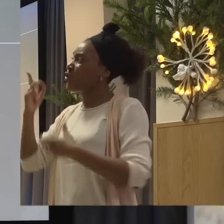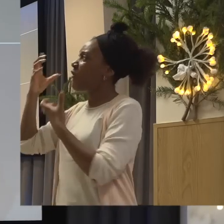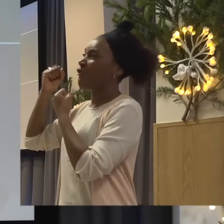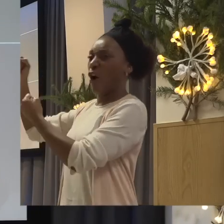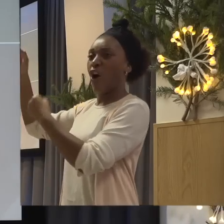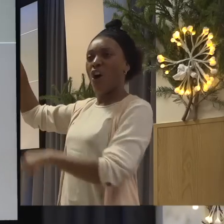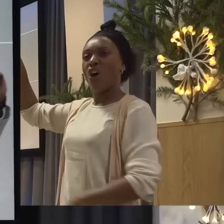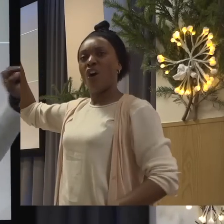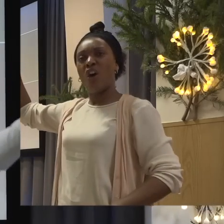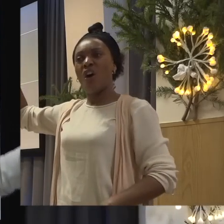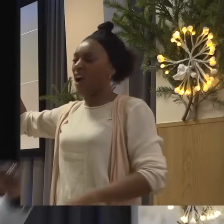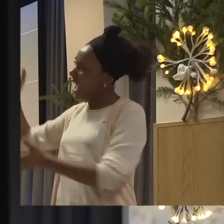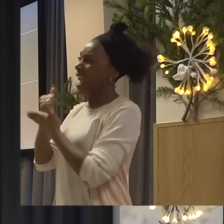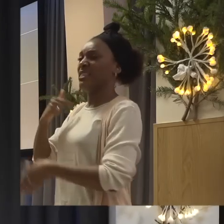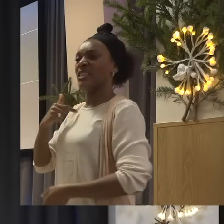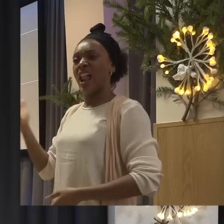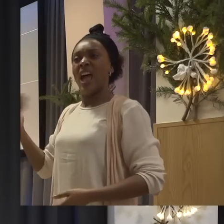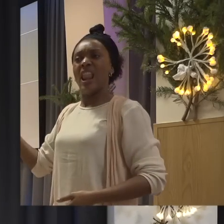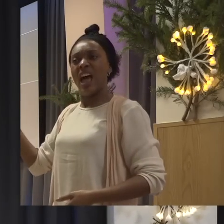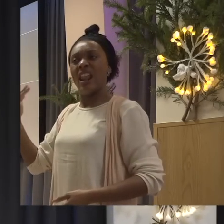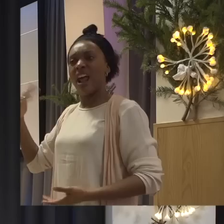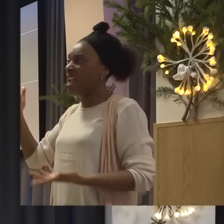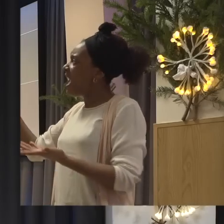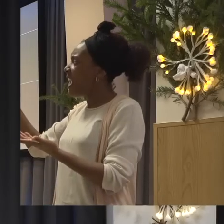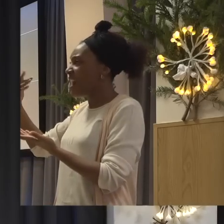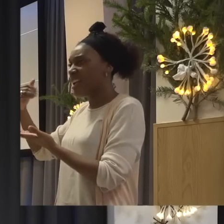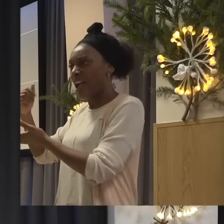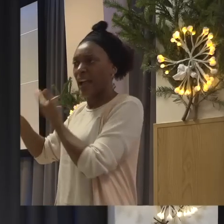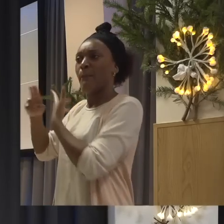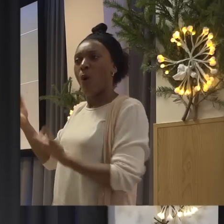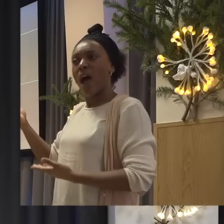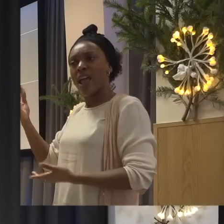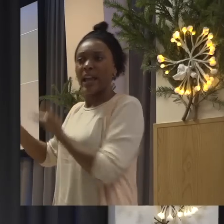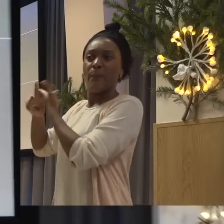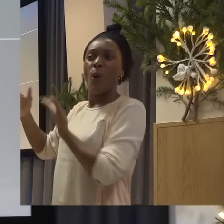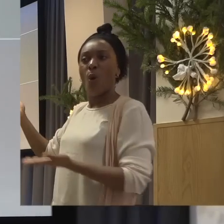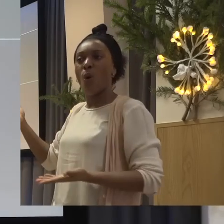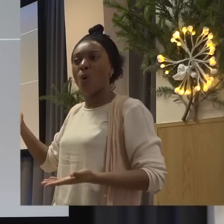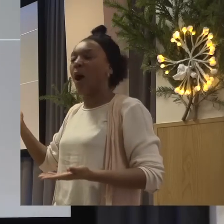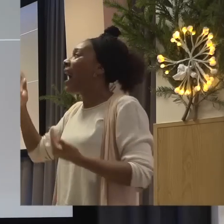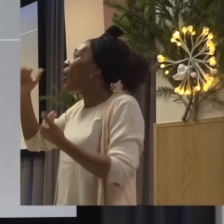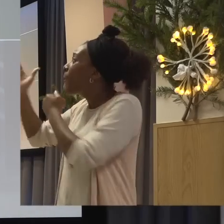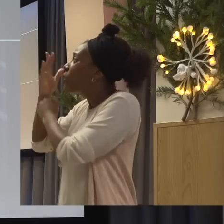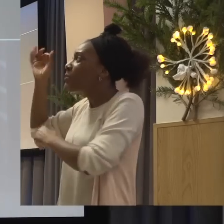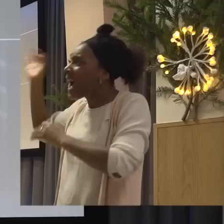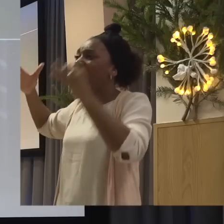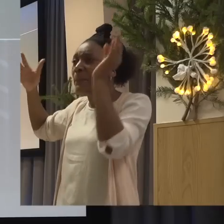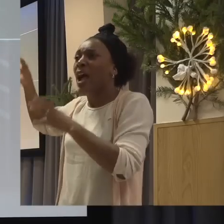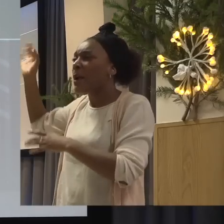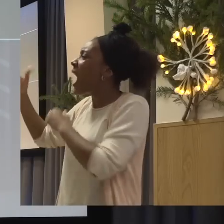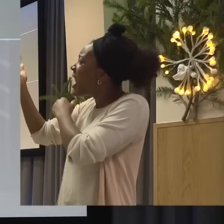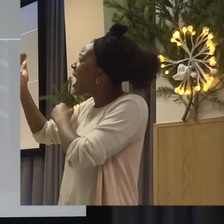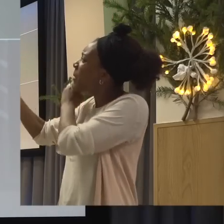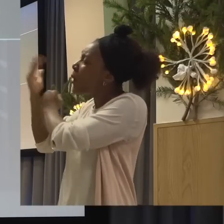Dieu qui nous exauce, nous voulons qu'un Dieu qui nous répond, nous voulons qu'un Dieu qui nous montre les miracles. Et